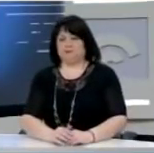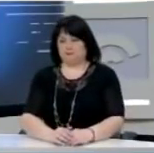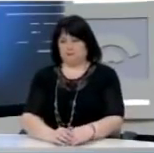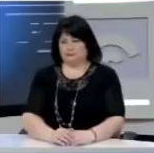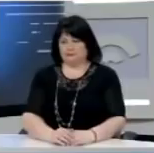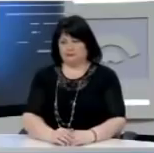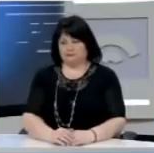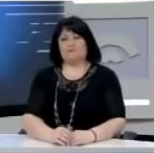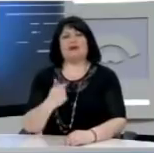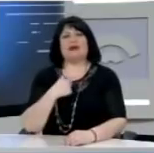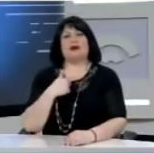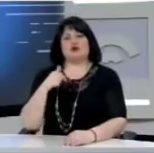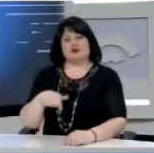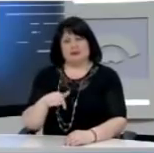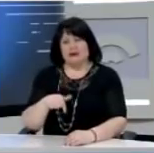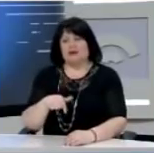Εγώ όμως σήμερα